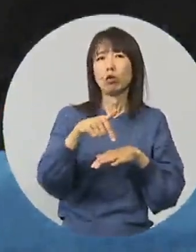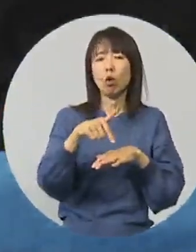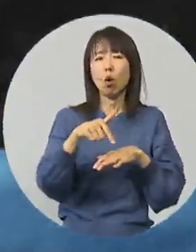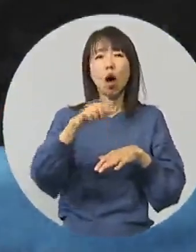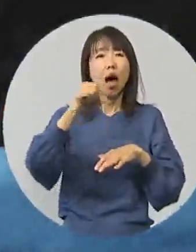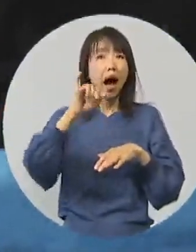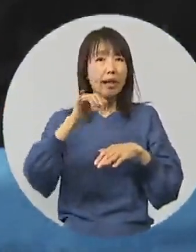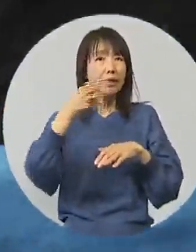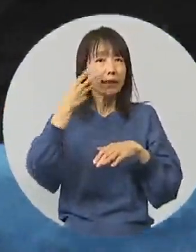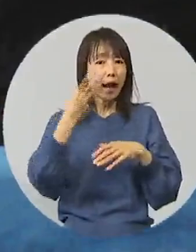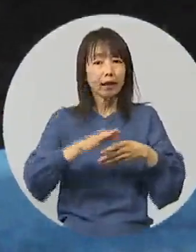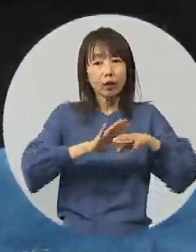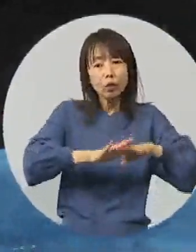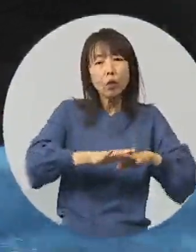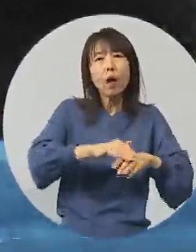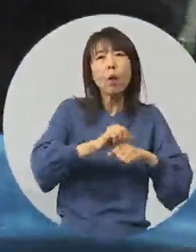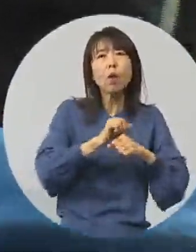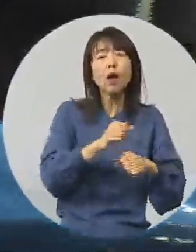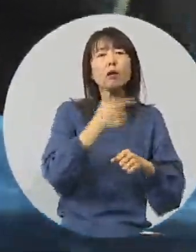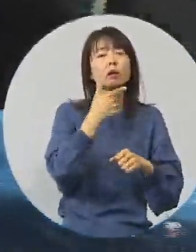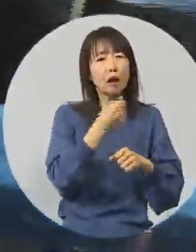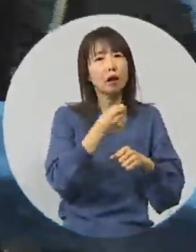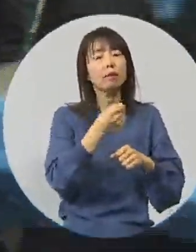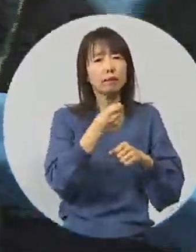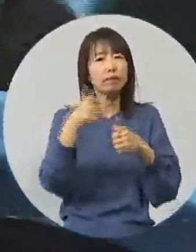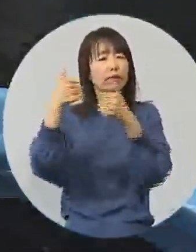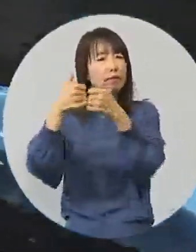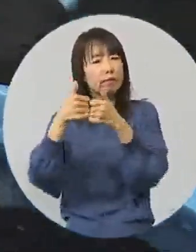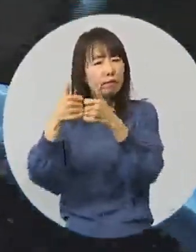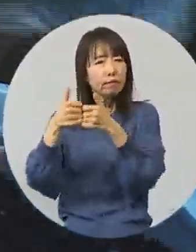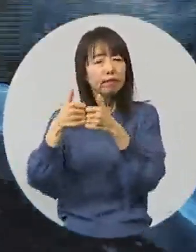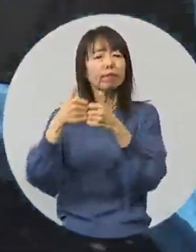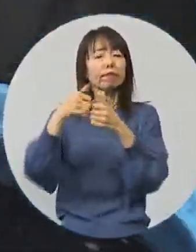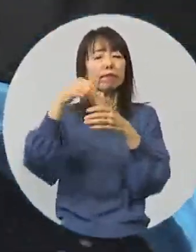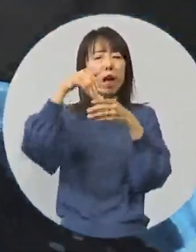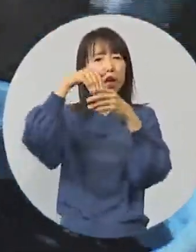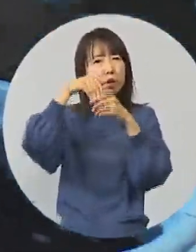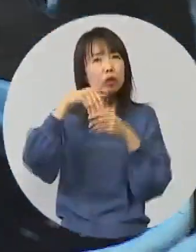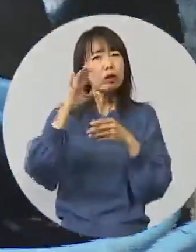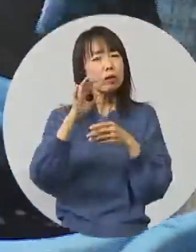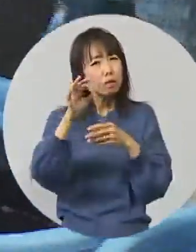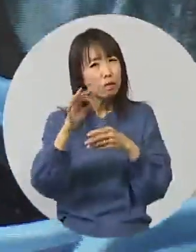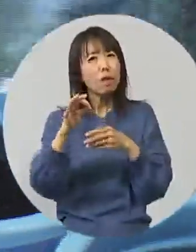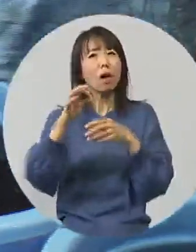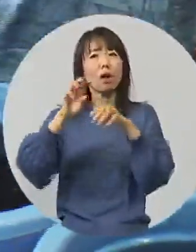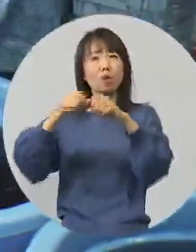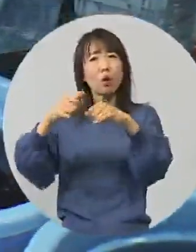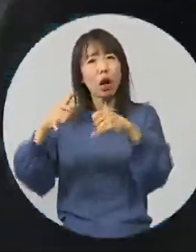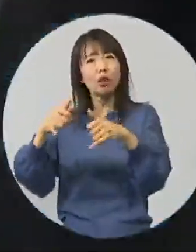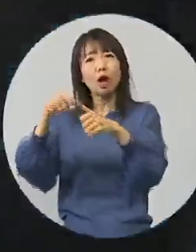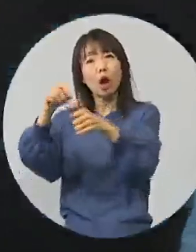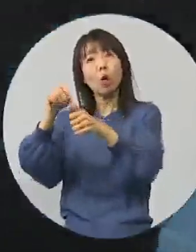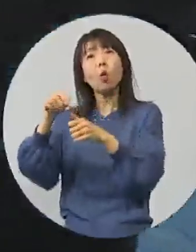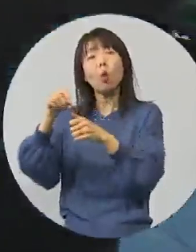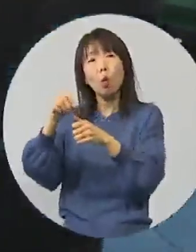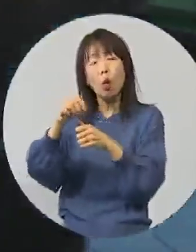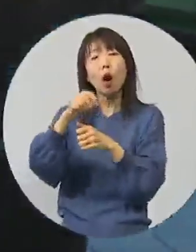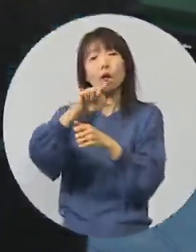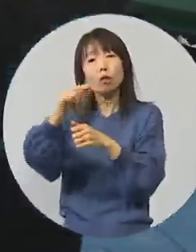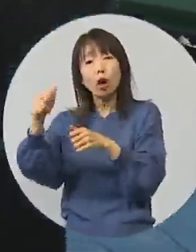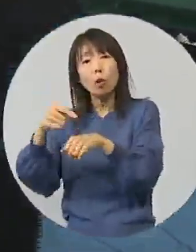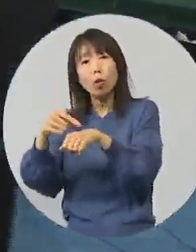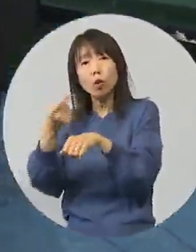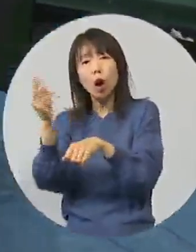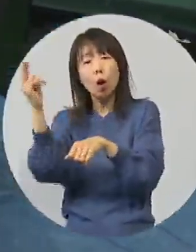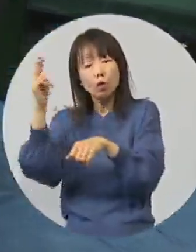ういった、まあ、賃金のボトムアップも含め、あの障害者雇用多様性を認め合うとかいろんなことあるけれども、一番やっぱ彼らはそのワ